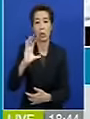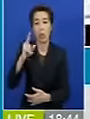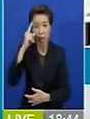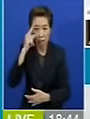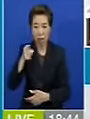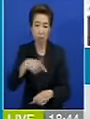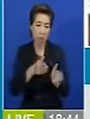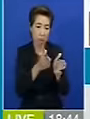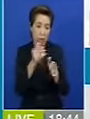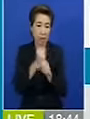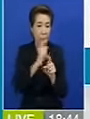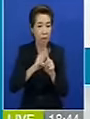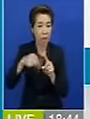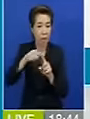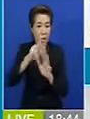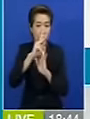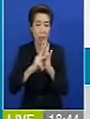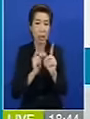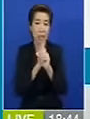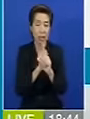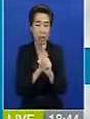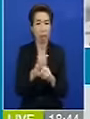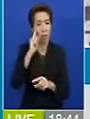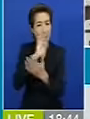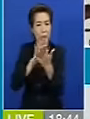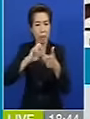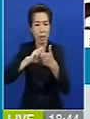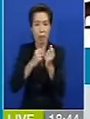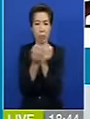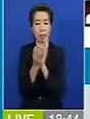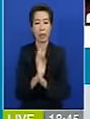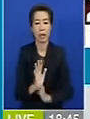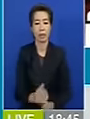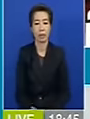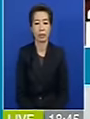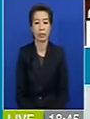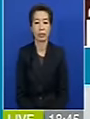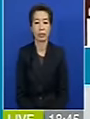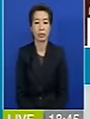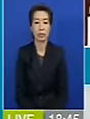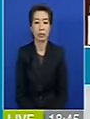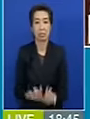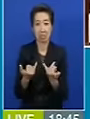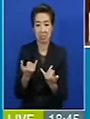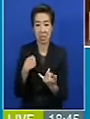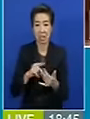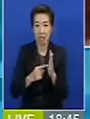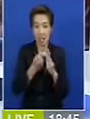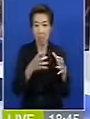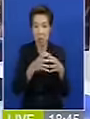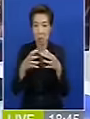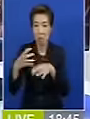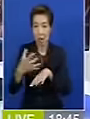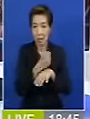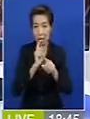หวังว่าทุกฝ่ายจะกระทำทุกอย่างอยู่ในกรอบของกฎหมายไม่ทำให้บ้านเมืองเกิดความเสียหายค่ะครับตอนนี้ก็เริ่มมีกลุ่มต่างๆทาง